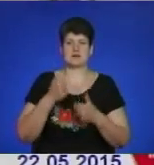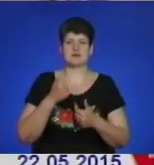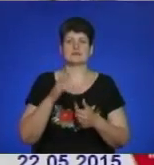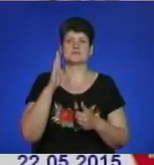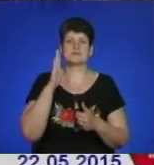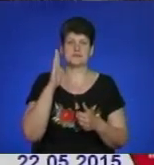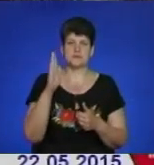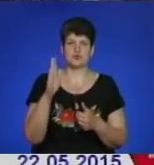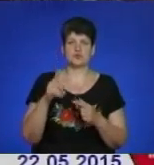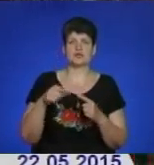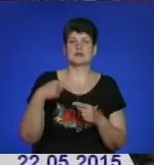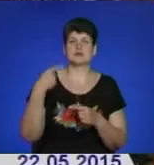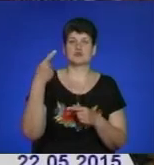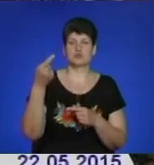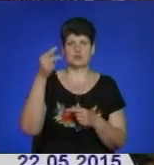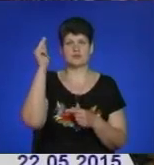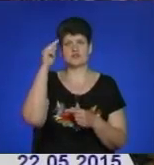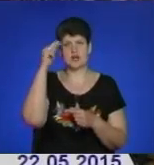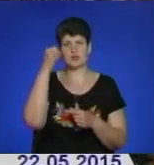якої дійсно міг дізнатися оці всі види надання першої домедичної допомоги. І я можу з певністю сказати, що я міг би надати першу